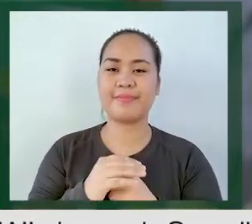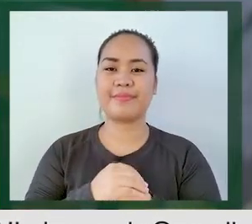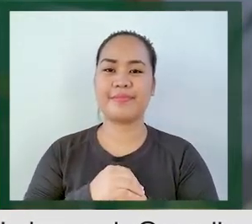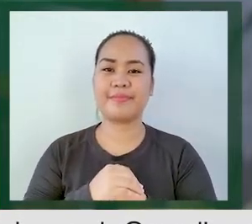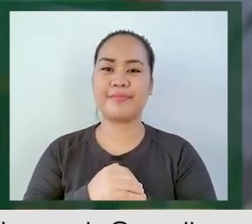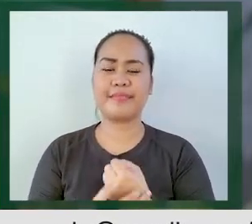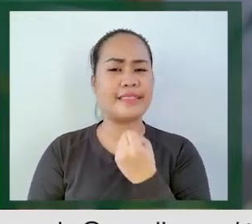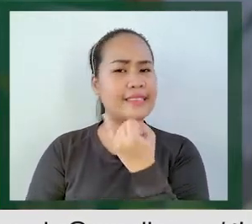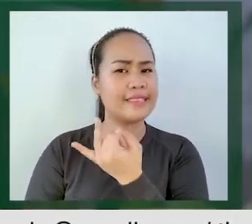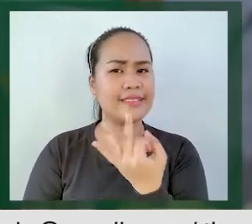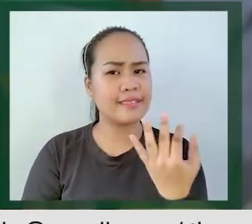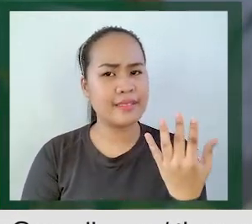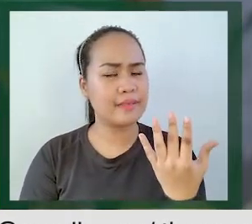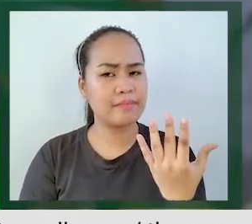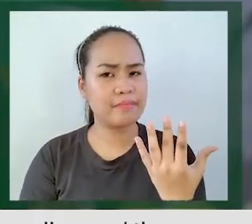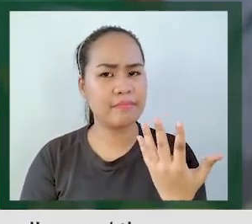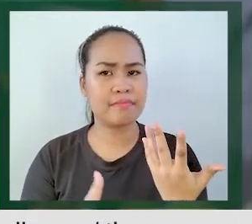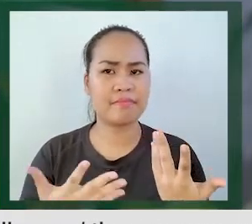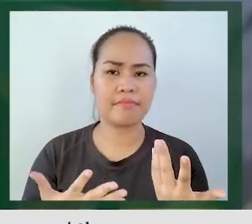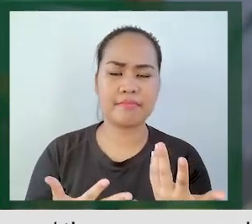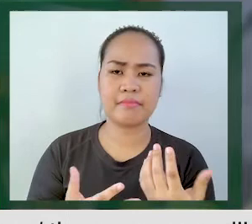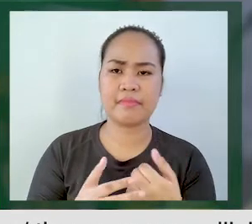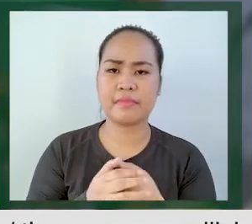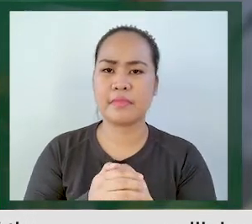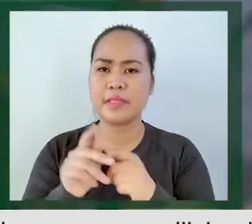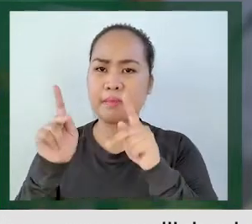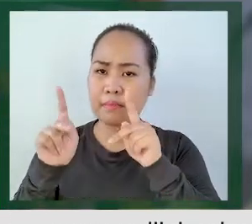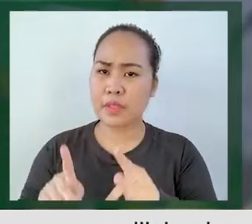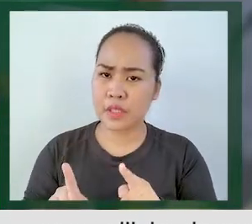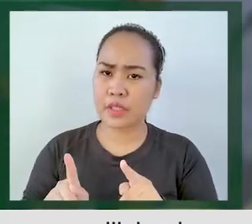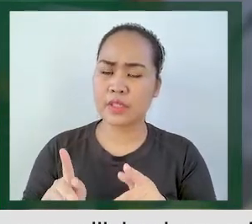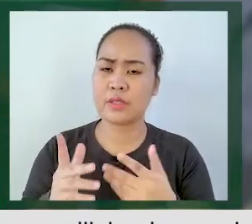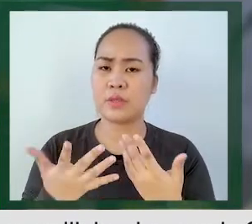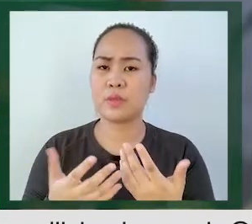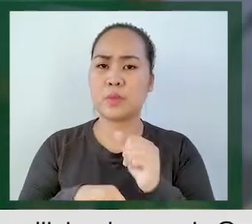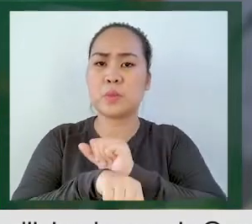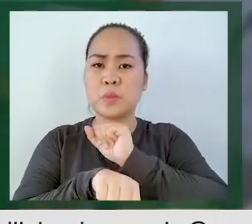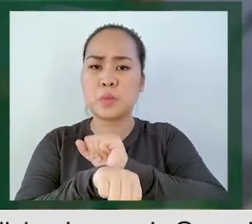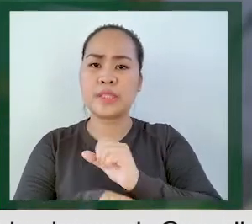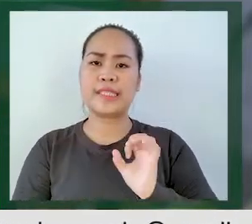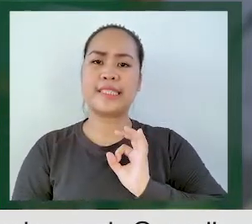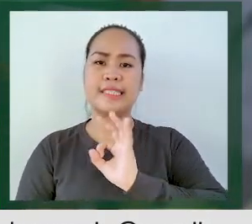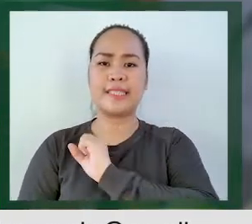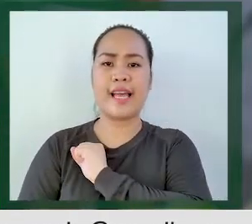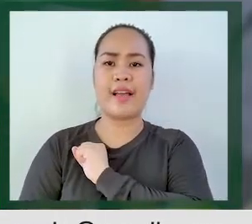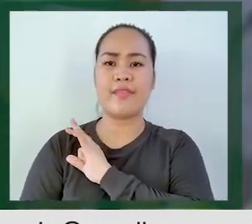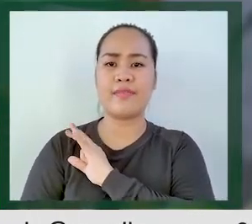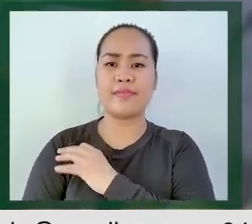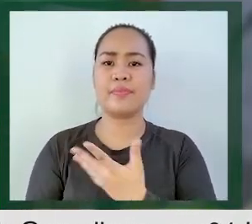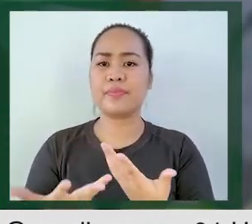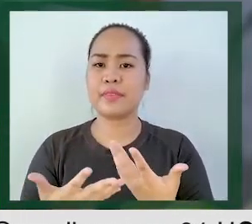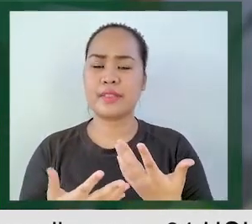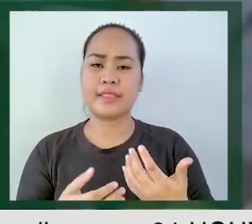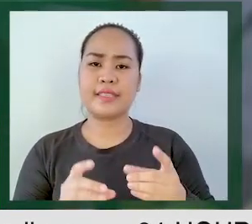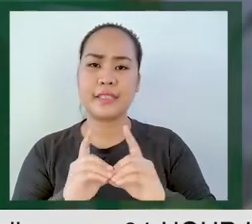personnel or departments na shutdown muna namin sa barangay, no. Particularly dito po sa